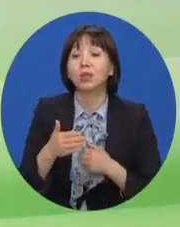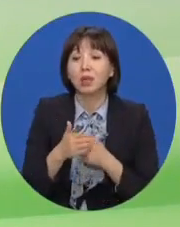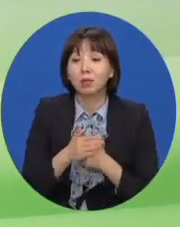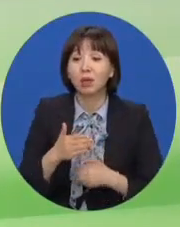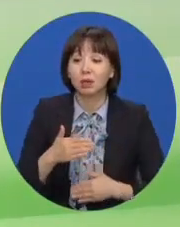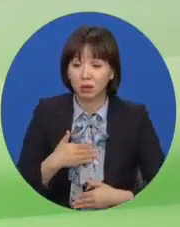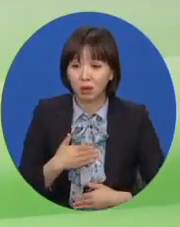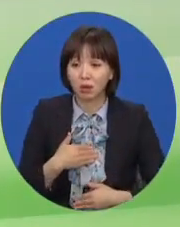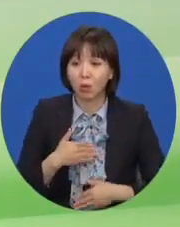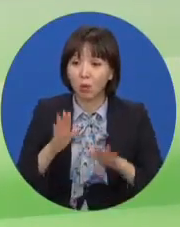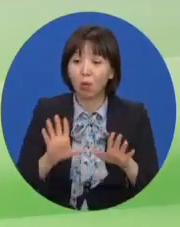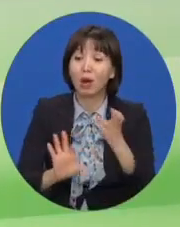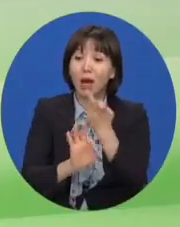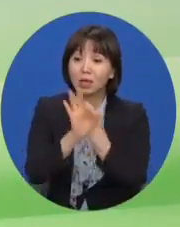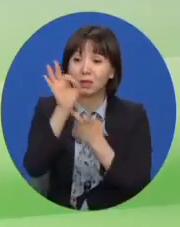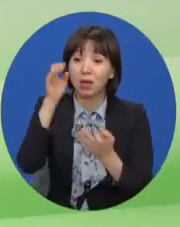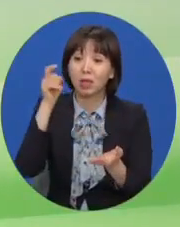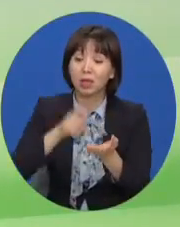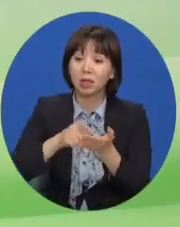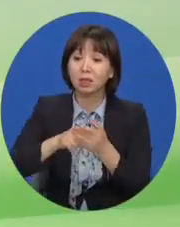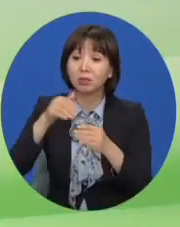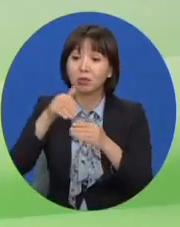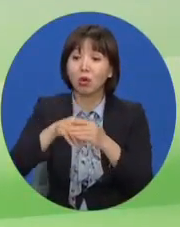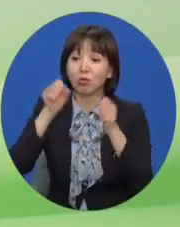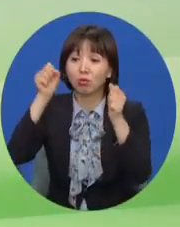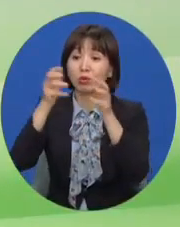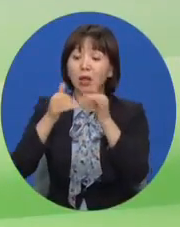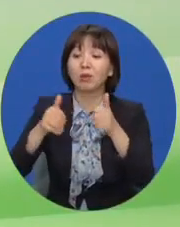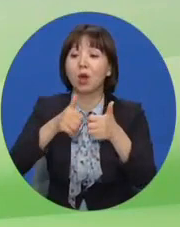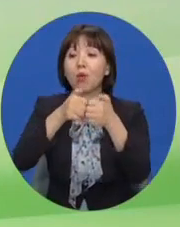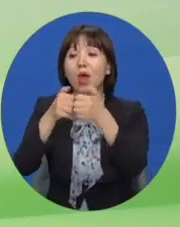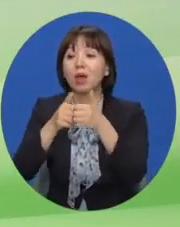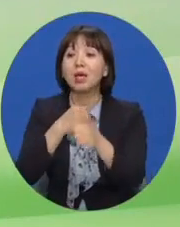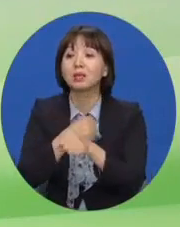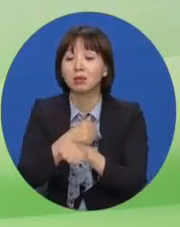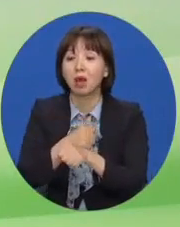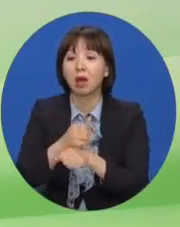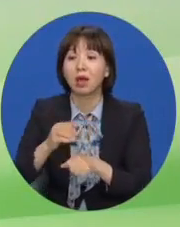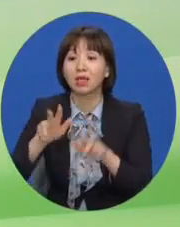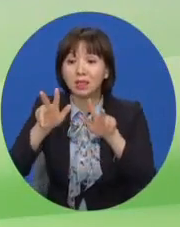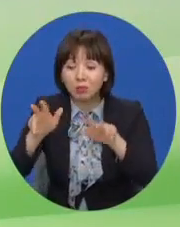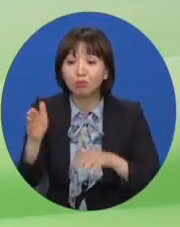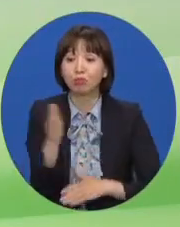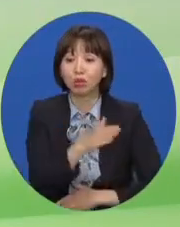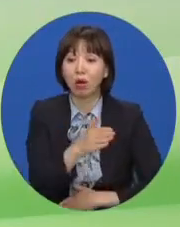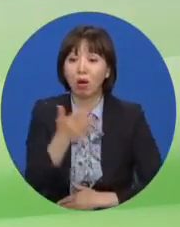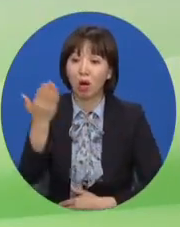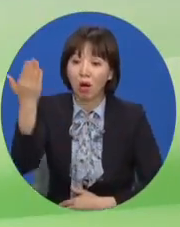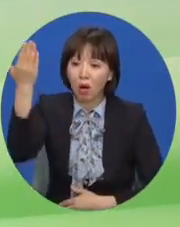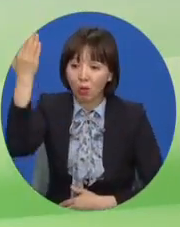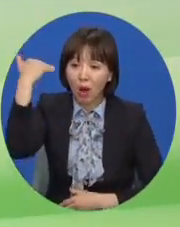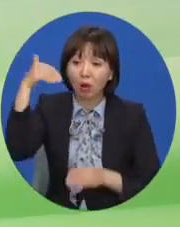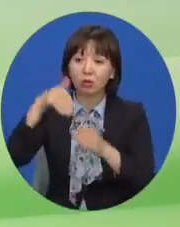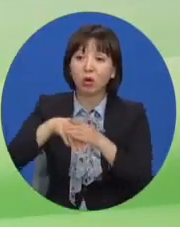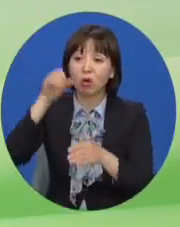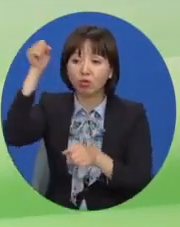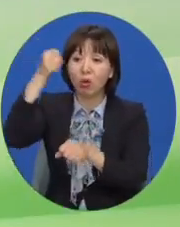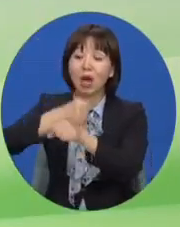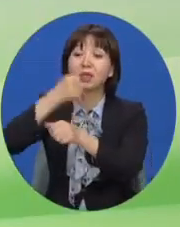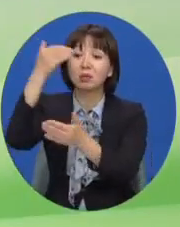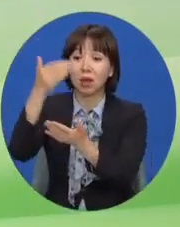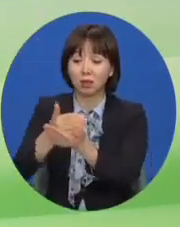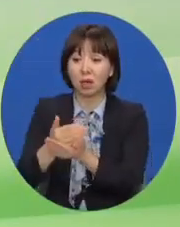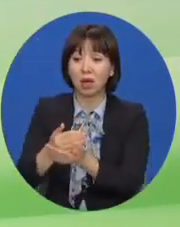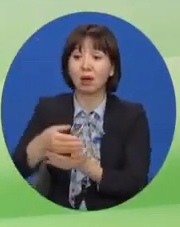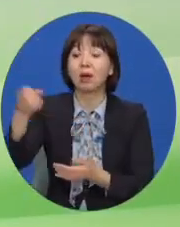오늘 아침에 긴급히 저희 선거운동원들과 회의를 했습니다. 자, 우리 지금부터 과거와 같은 선거운동 하지 말자.